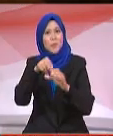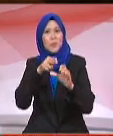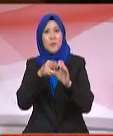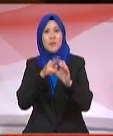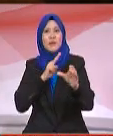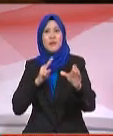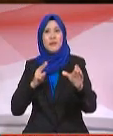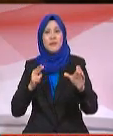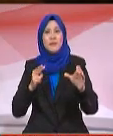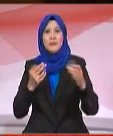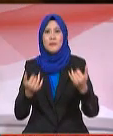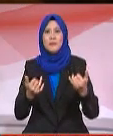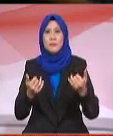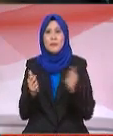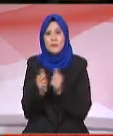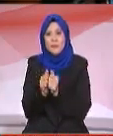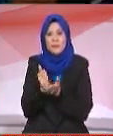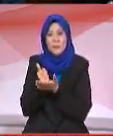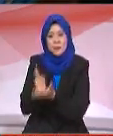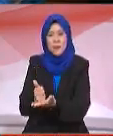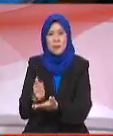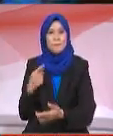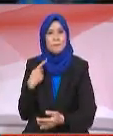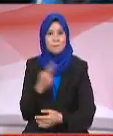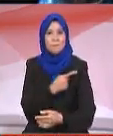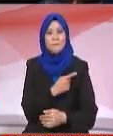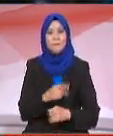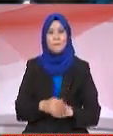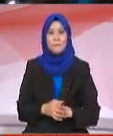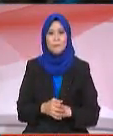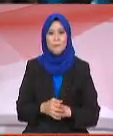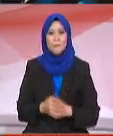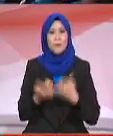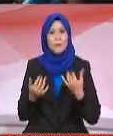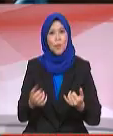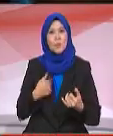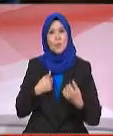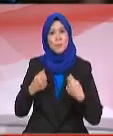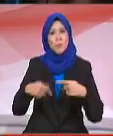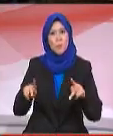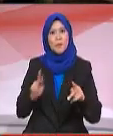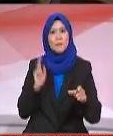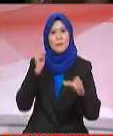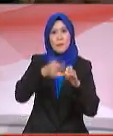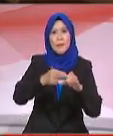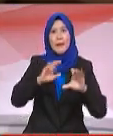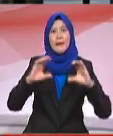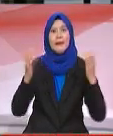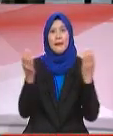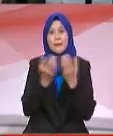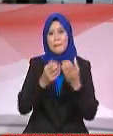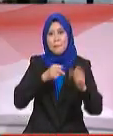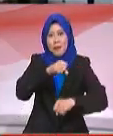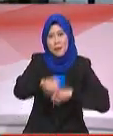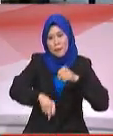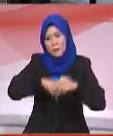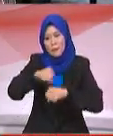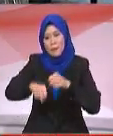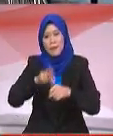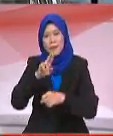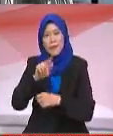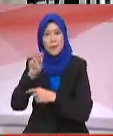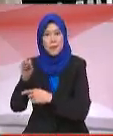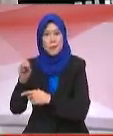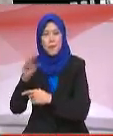keadaan sekarang dengan bantuan kita. Baru-baru ini saya berkesempatan menyertai kelab berbasikal RTM dan Dapur